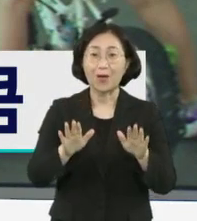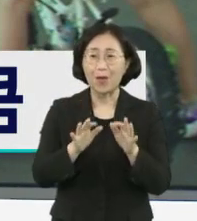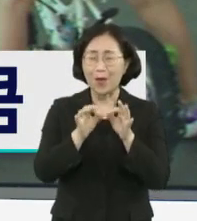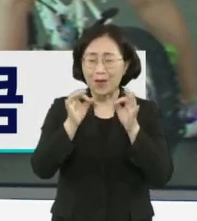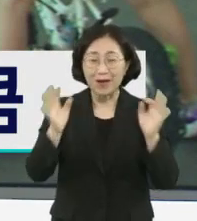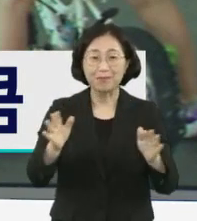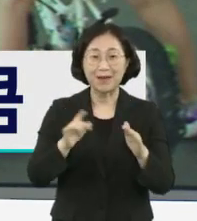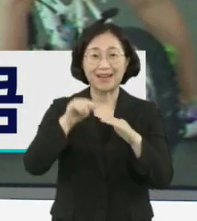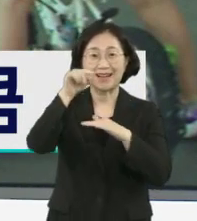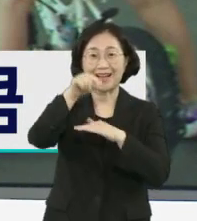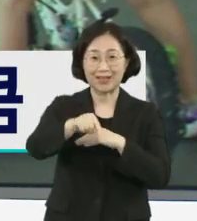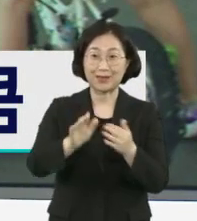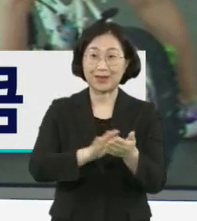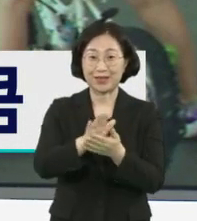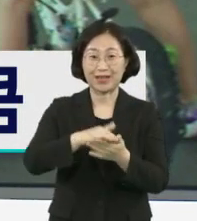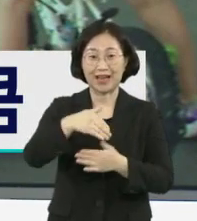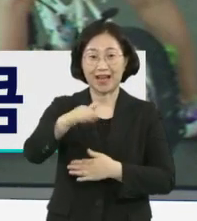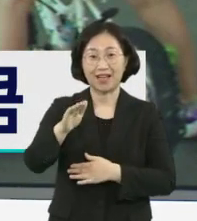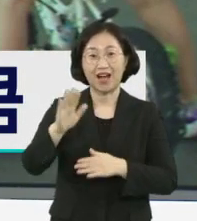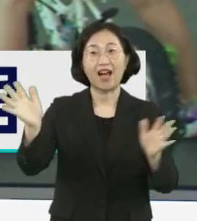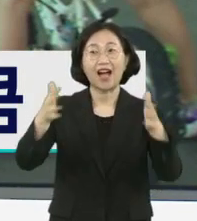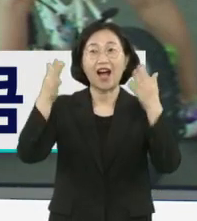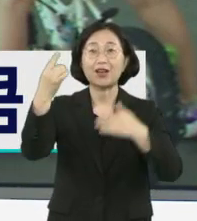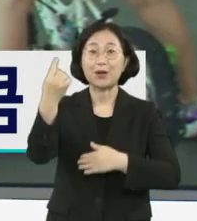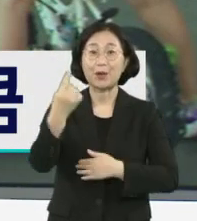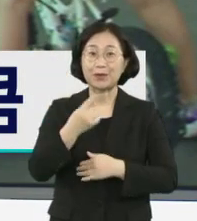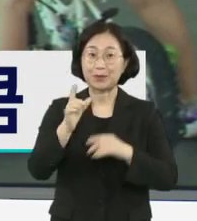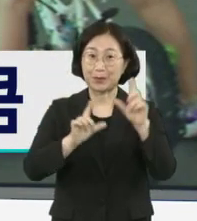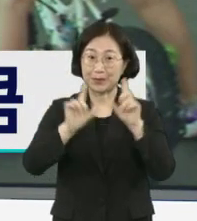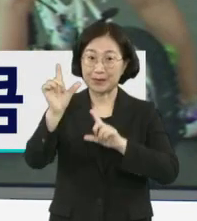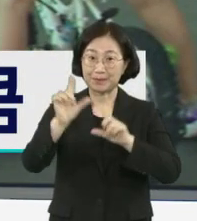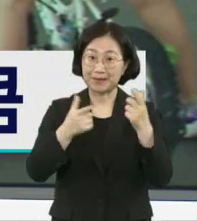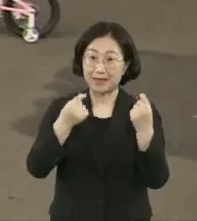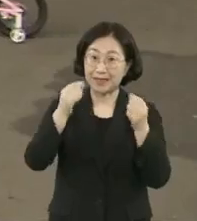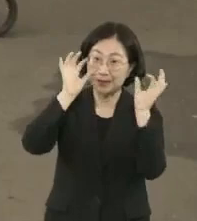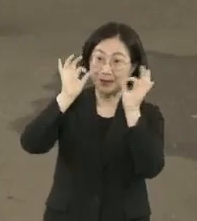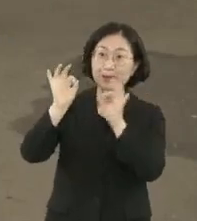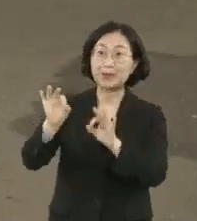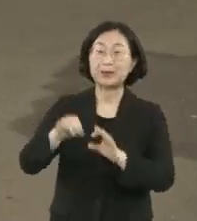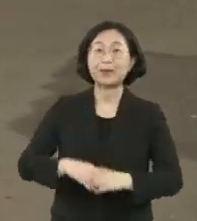나섰는데요. 가을이 오는 길목을 유재일 기자가 보도합니다.